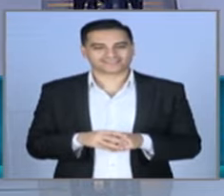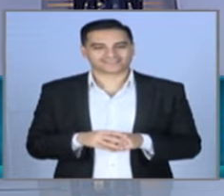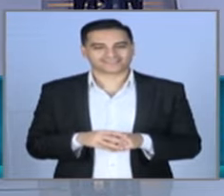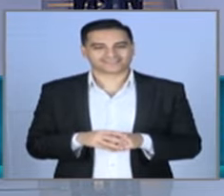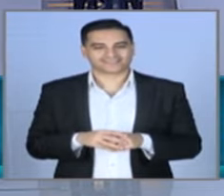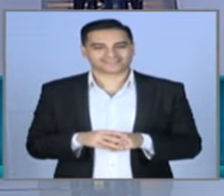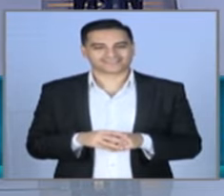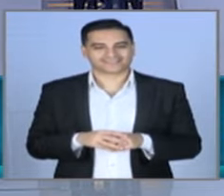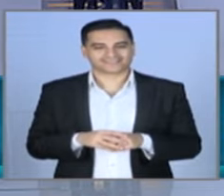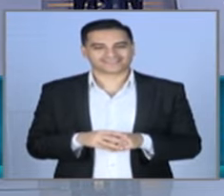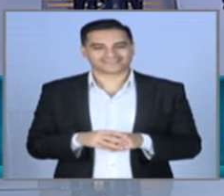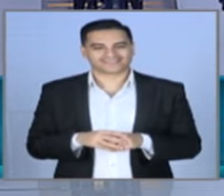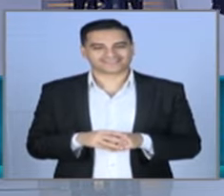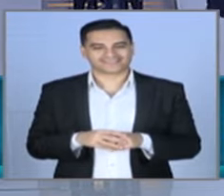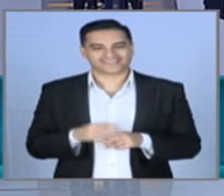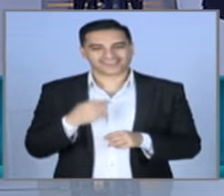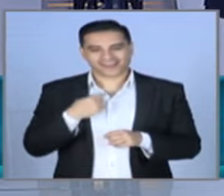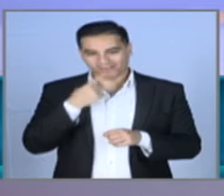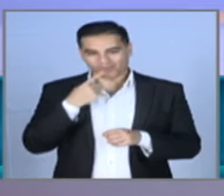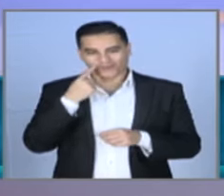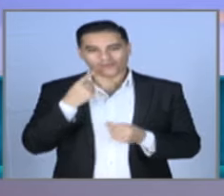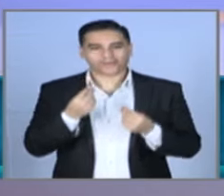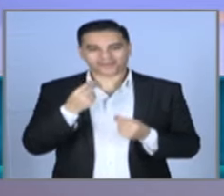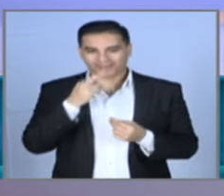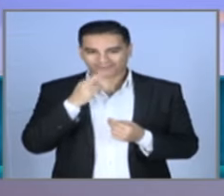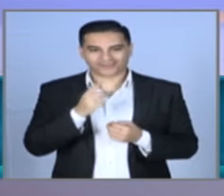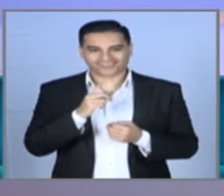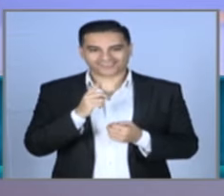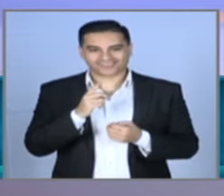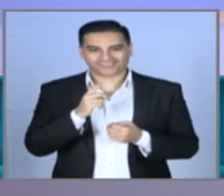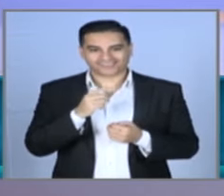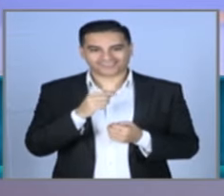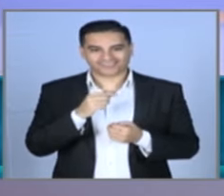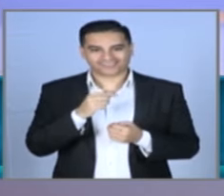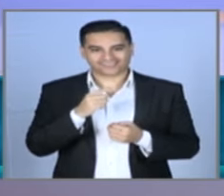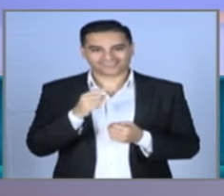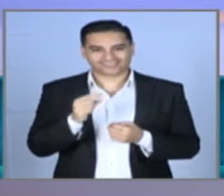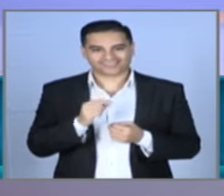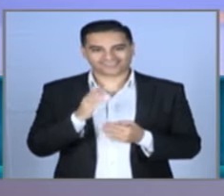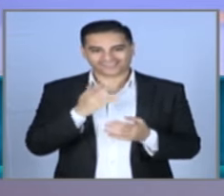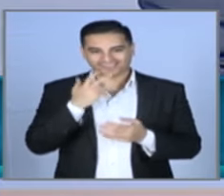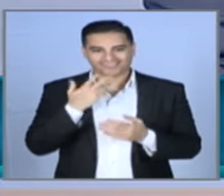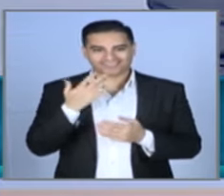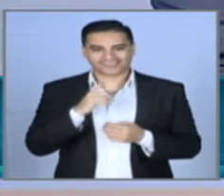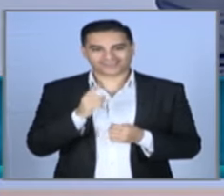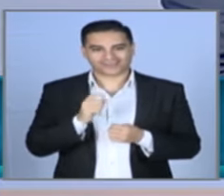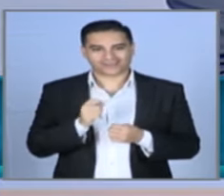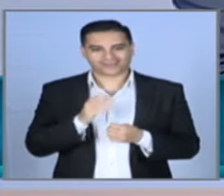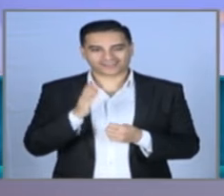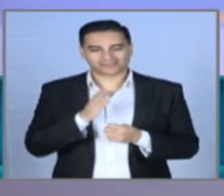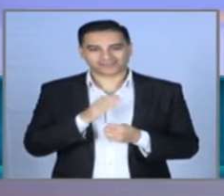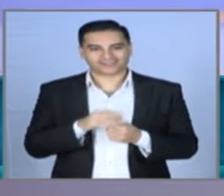الإجابة بتاعتي مضحكة ما تقولهاش. مدام حنان أنا قلقان ماليش دعوة. هو مش كتب تاريخ أكيد. لا كتب